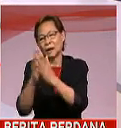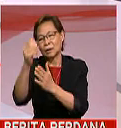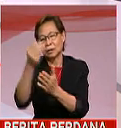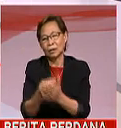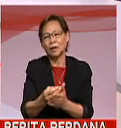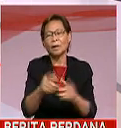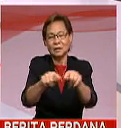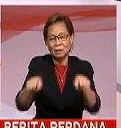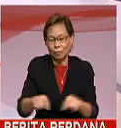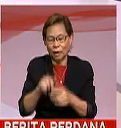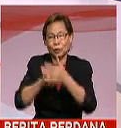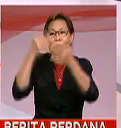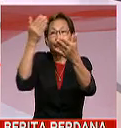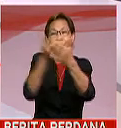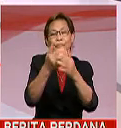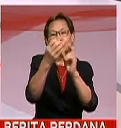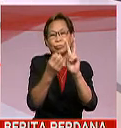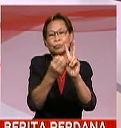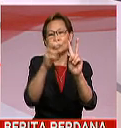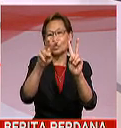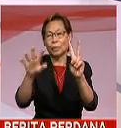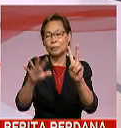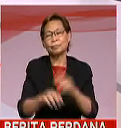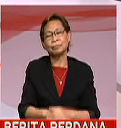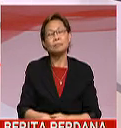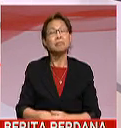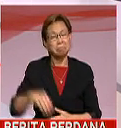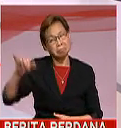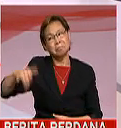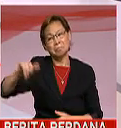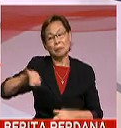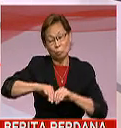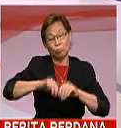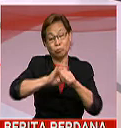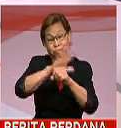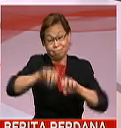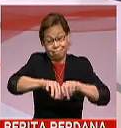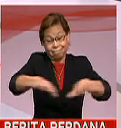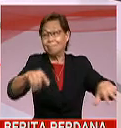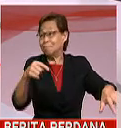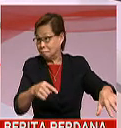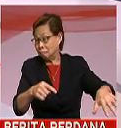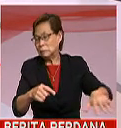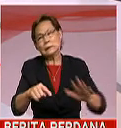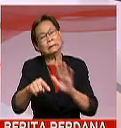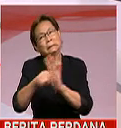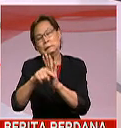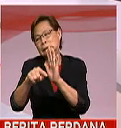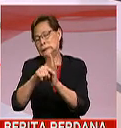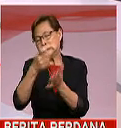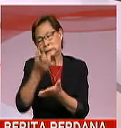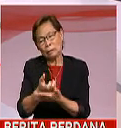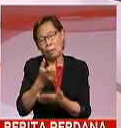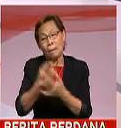ke wilayah berkenaan menjelang tahun 2025. Tidak dinafikan penularan wabak COVID-19 memberi kesan kepada